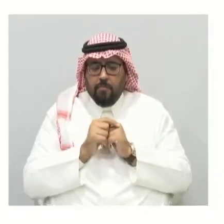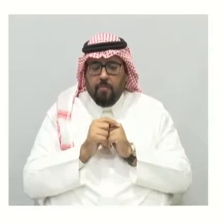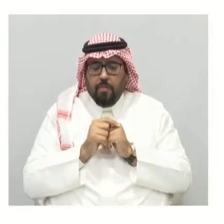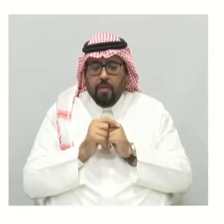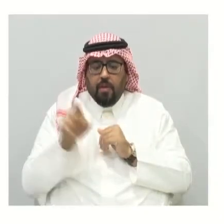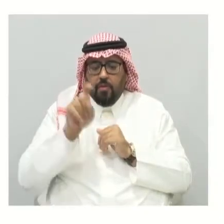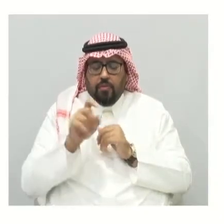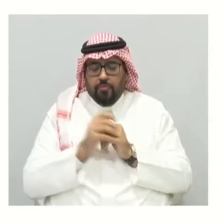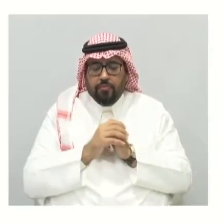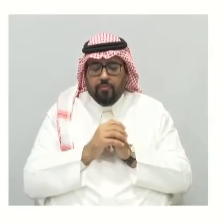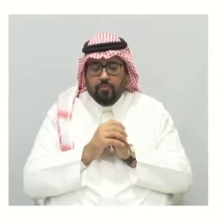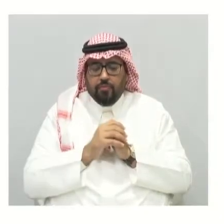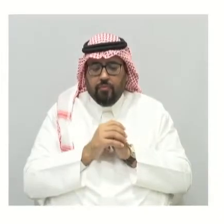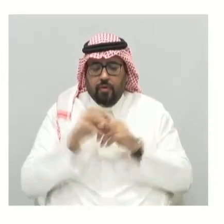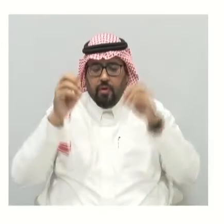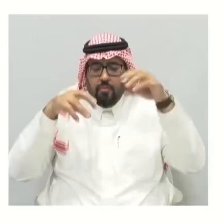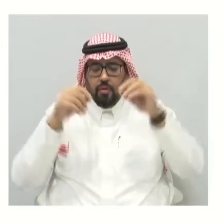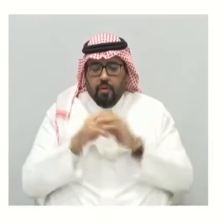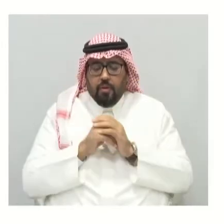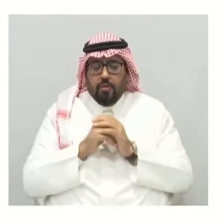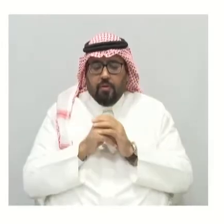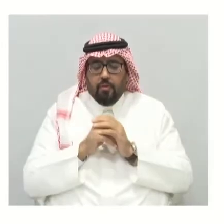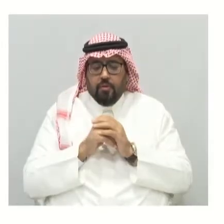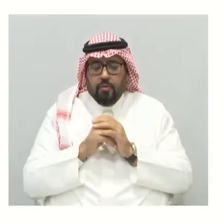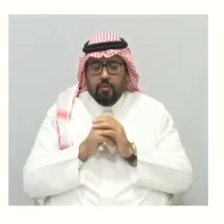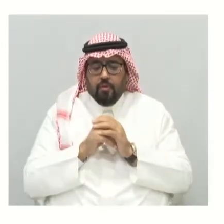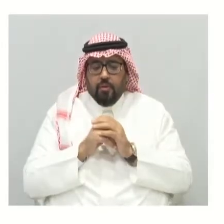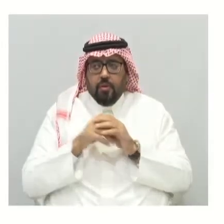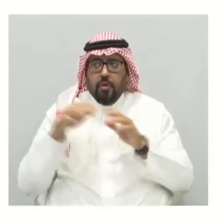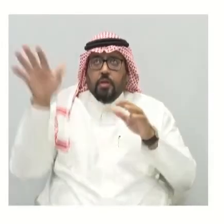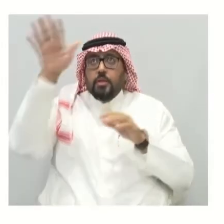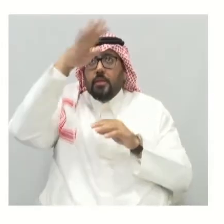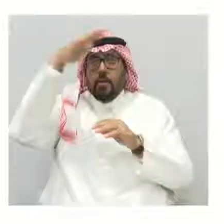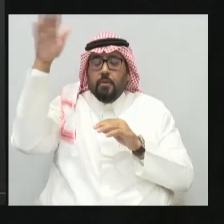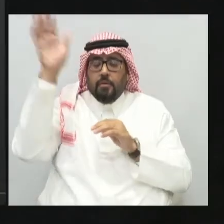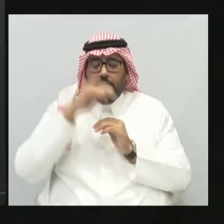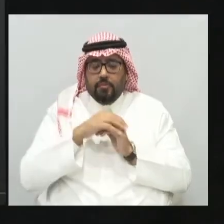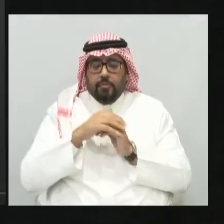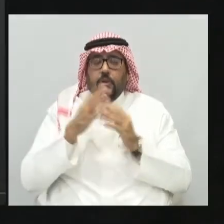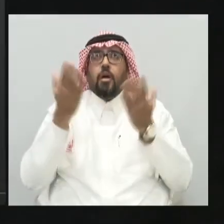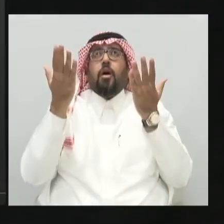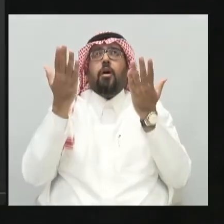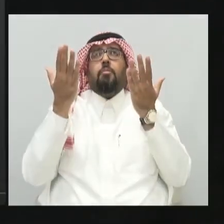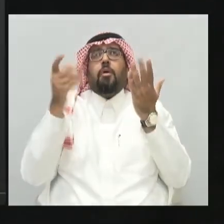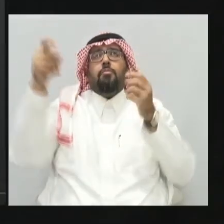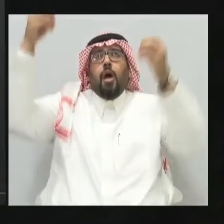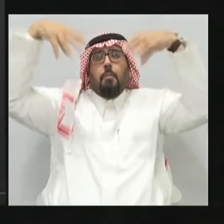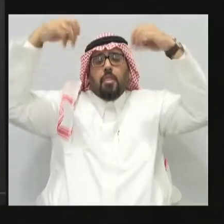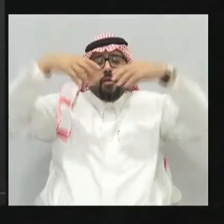طيب سؤال المطر هذا المويه اللي تنزل من السماء الله يرزقنا الغيث يا